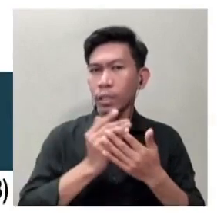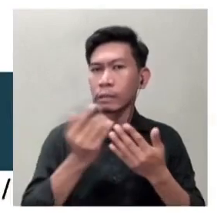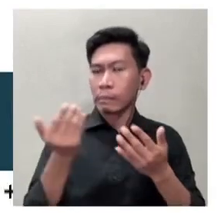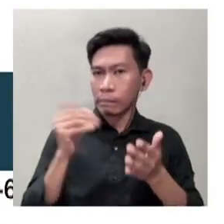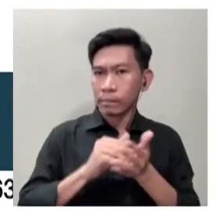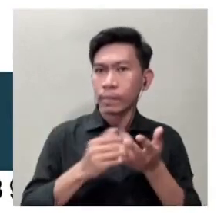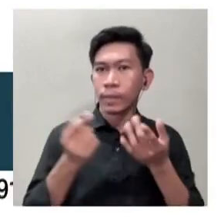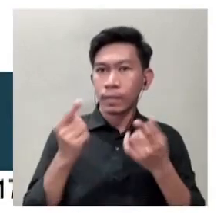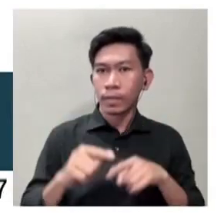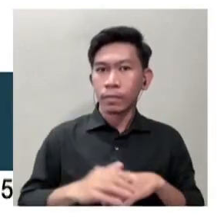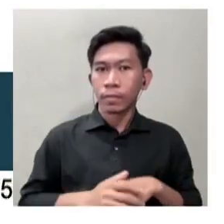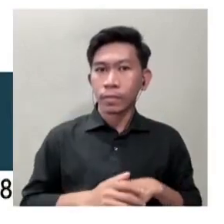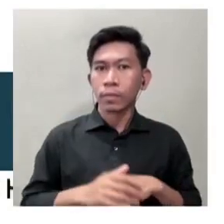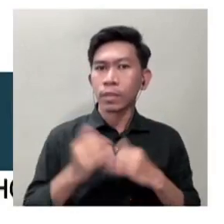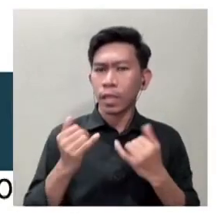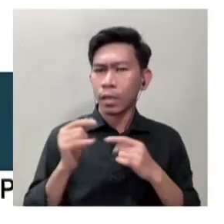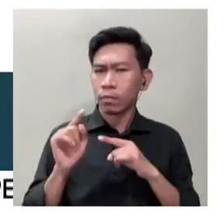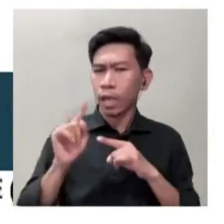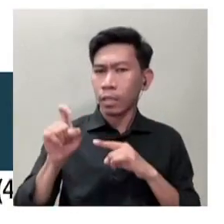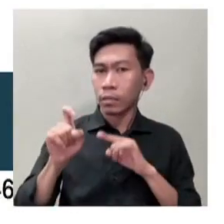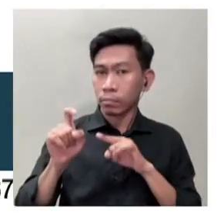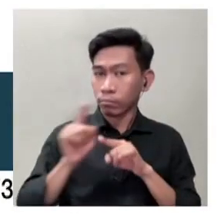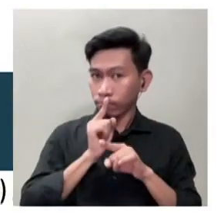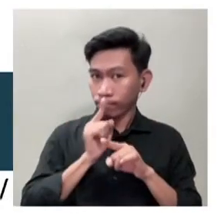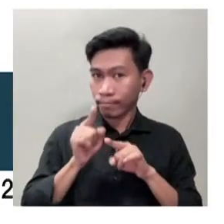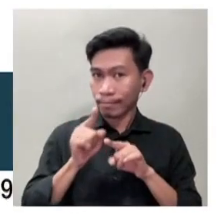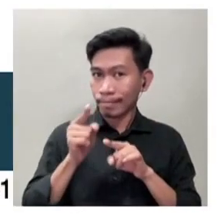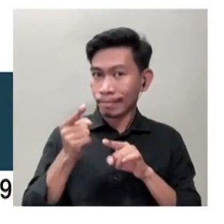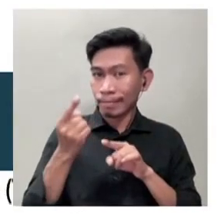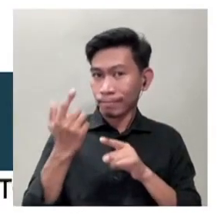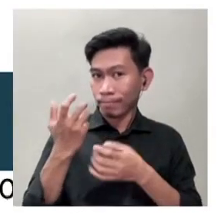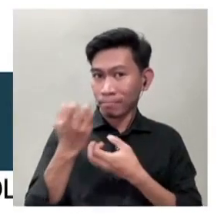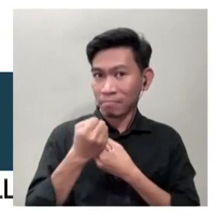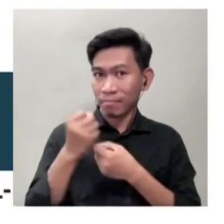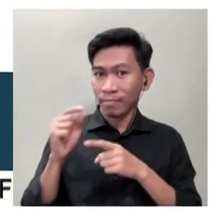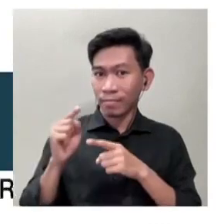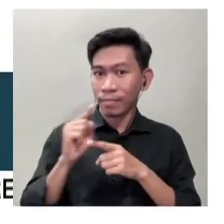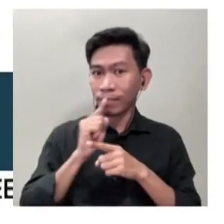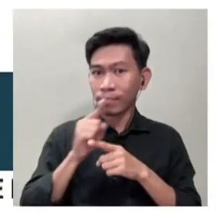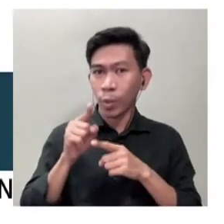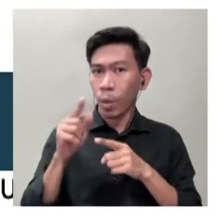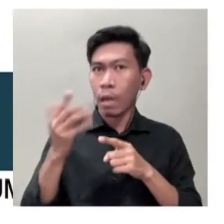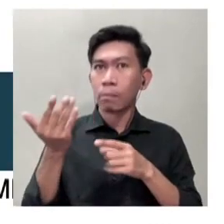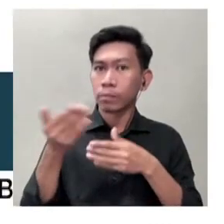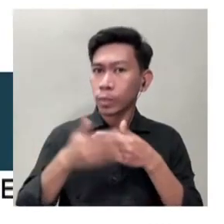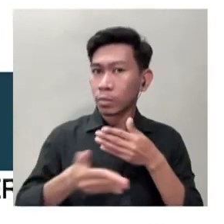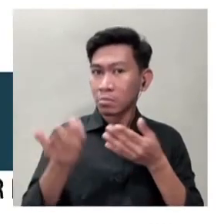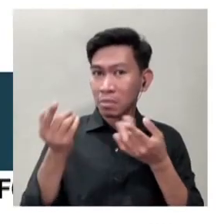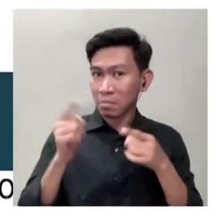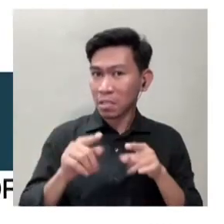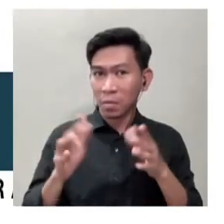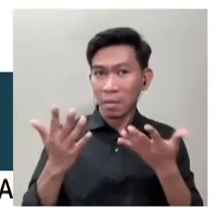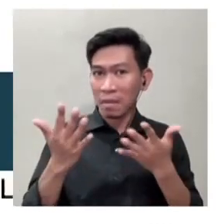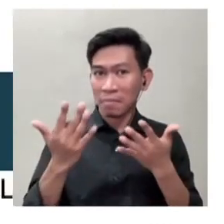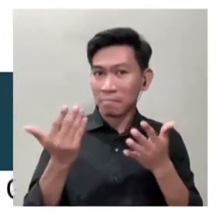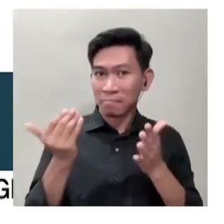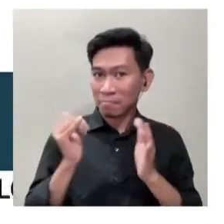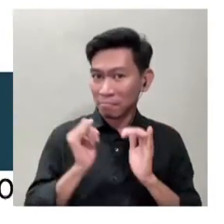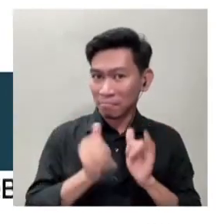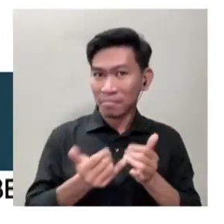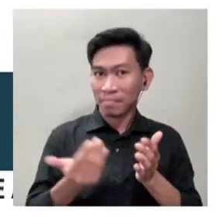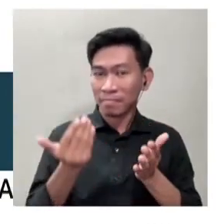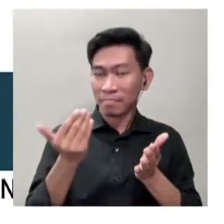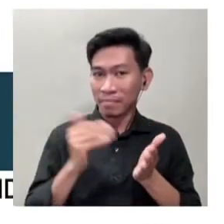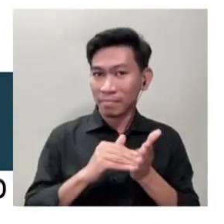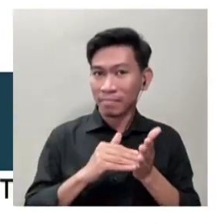How confident are you that this will not happen again? And if it will happen